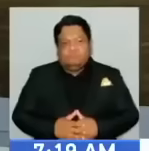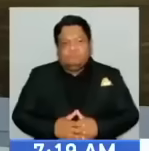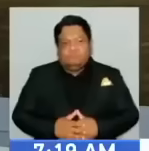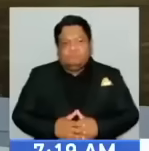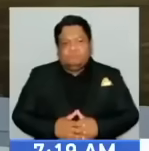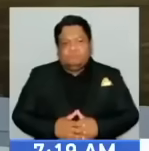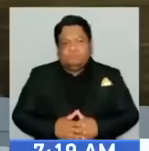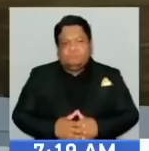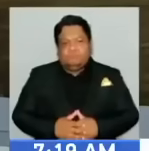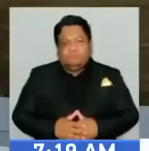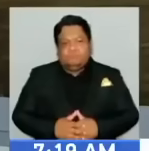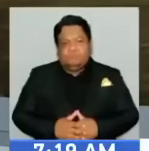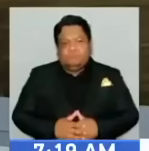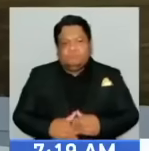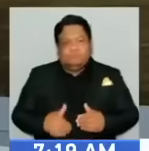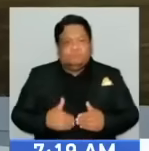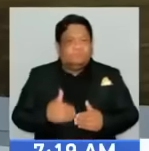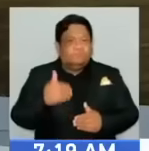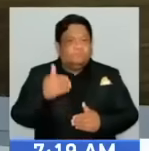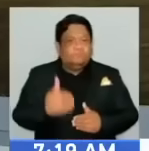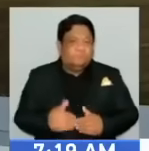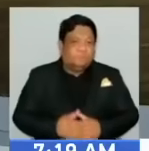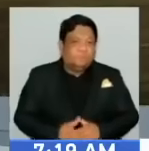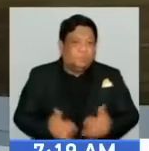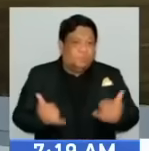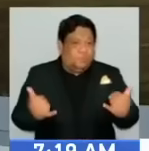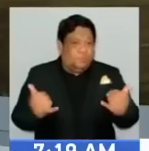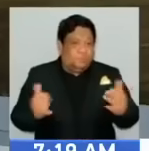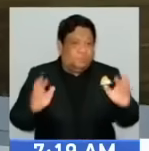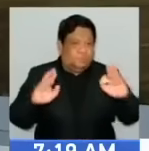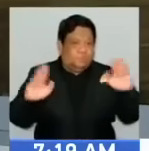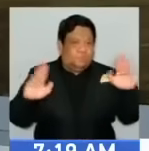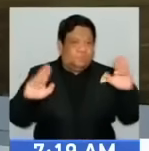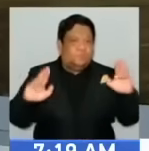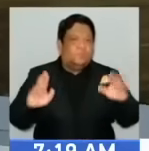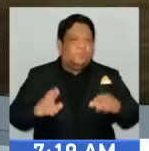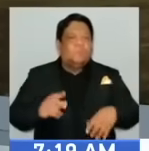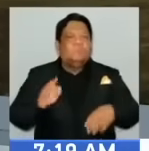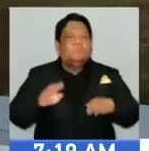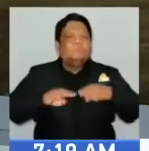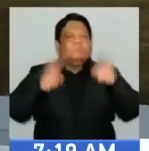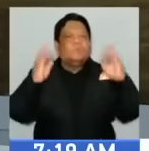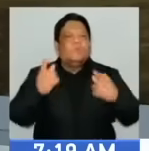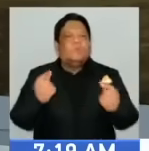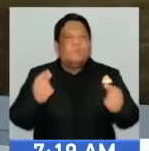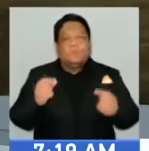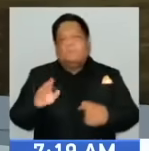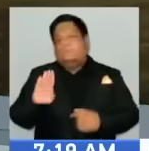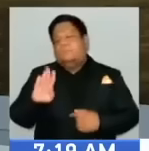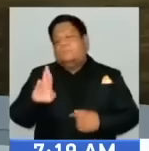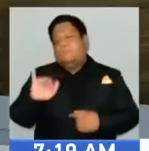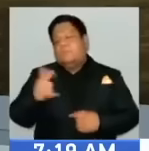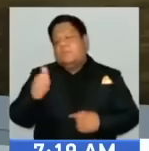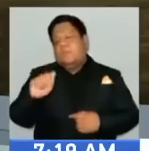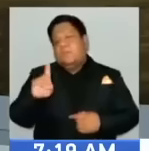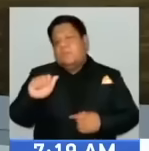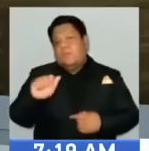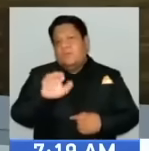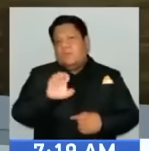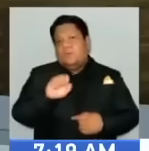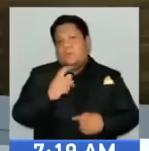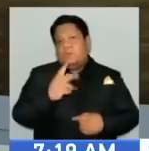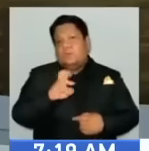Ngayong araw magsisimula ang national kick-off ng Brigada Eskwela na pangungunahan ni Vice Presidente at Education Secretary